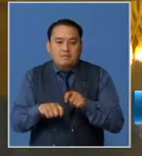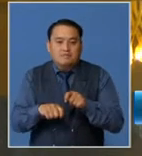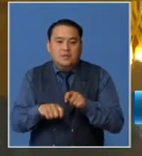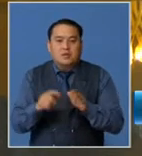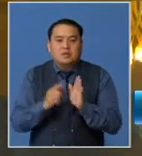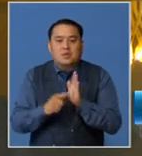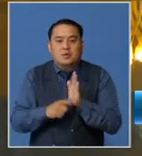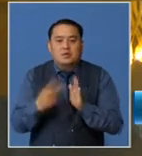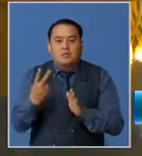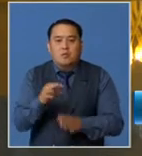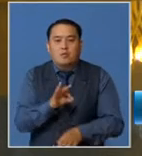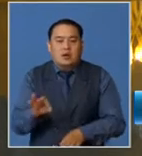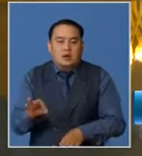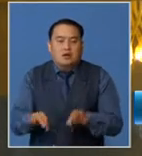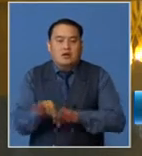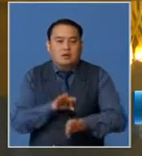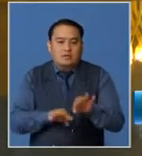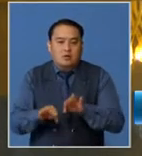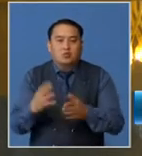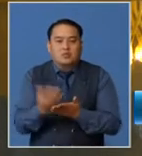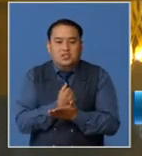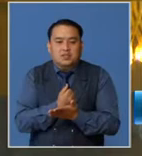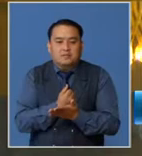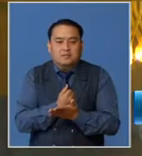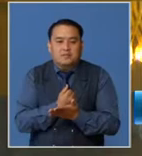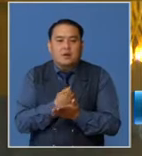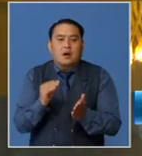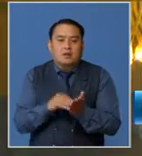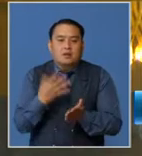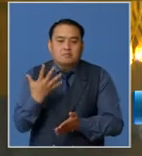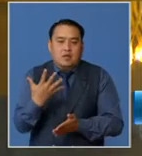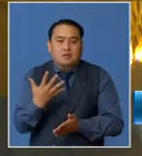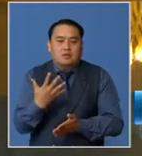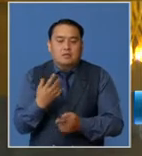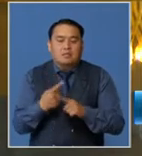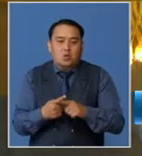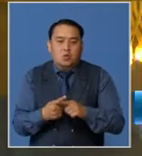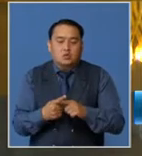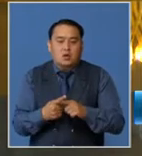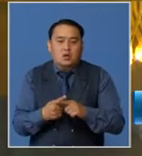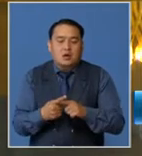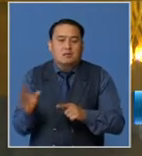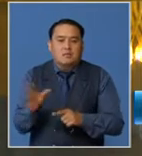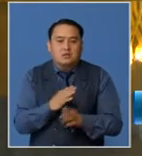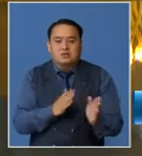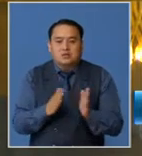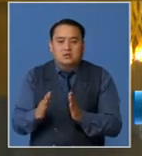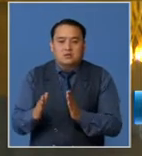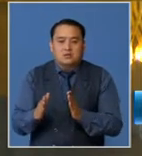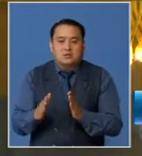порядка 72 проектов, они очень успешные. То есть это оценка 5+, измеряем мы по системе